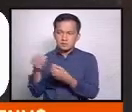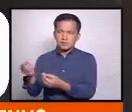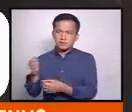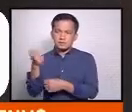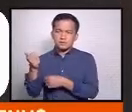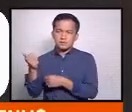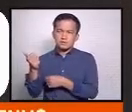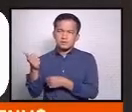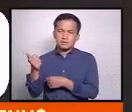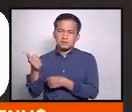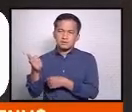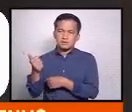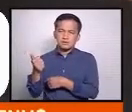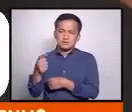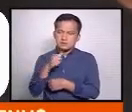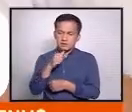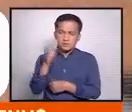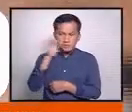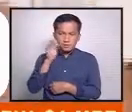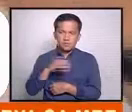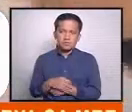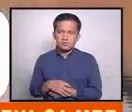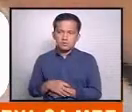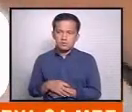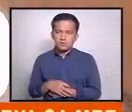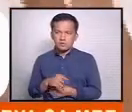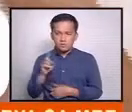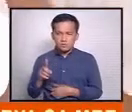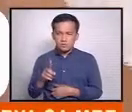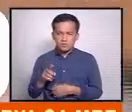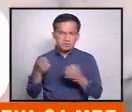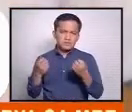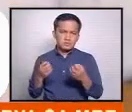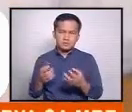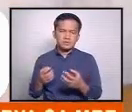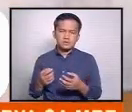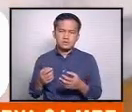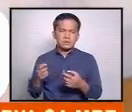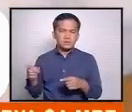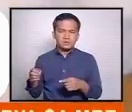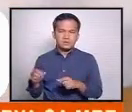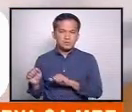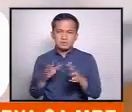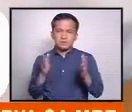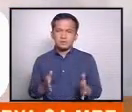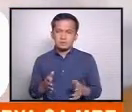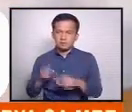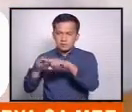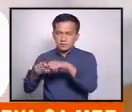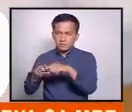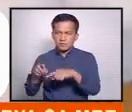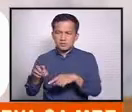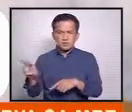ibang hindi nating kababayan. One is already too many. And there are fishermen who depend on the